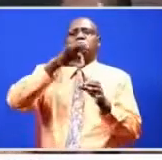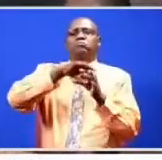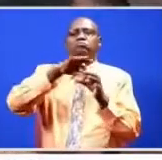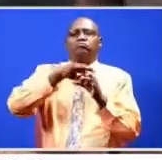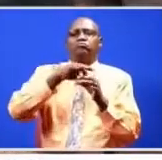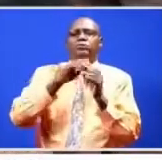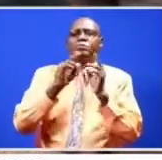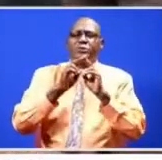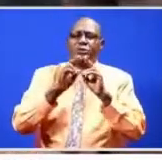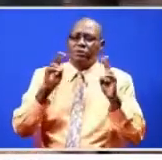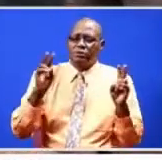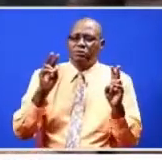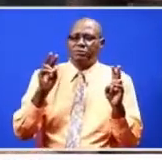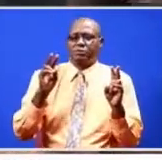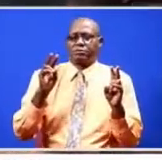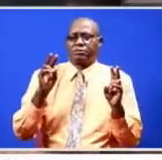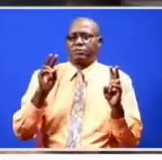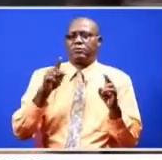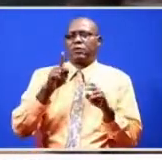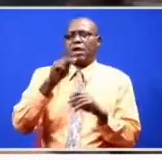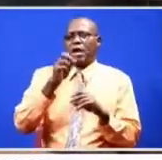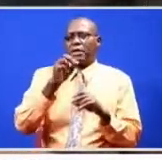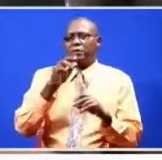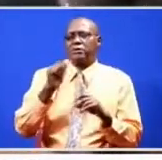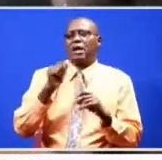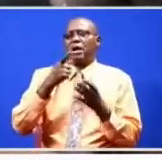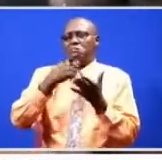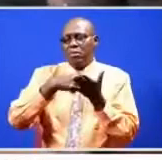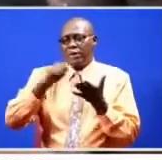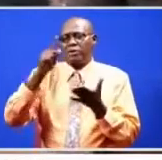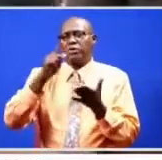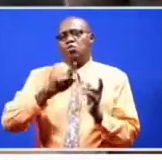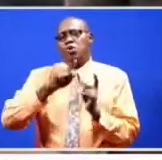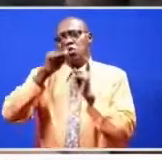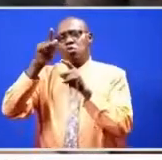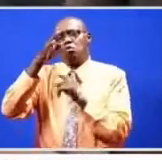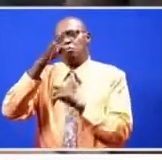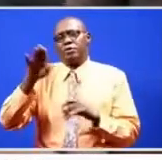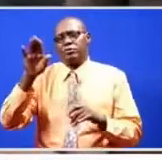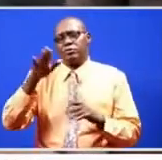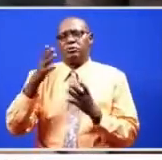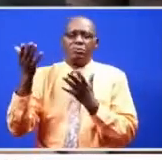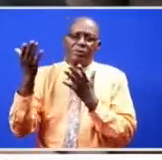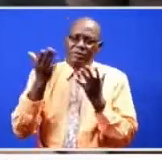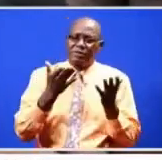kusiwe na fujo, Karisa apite, tuende bunge na tulete maendeleo Malindi.